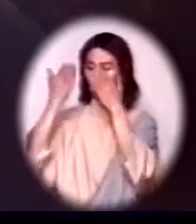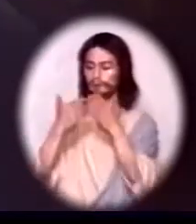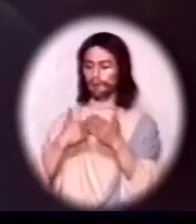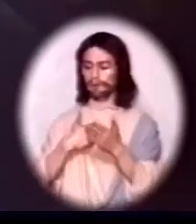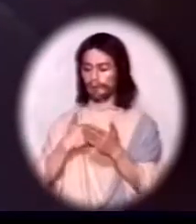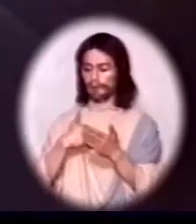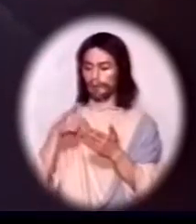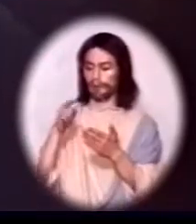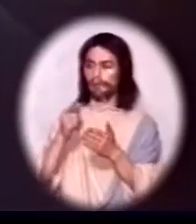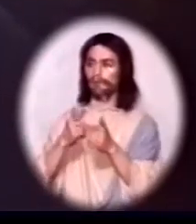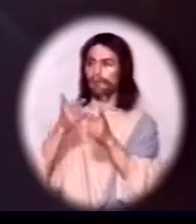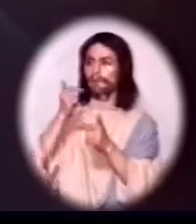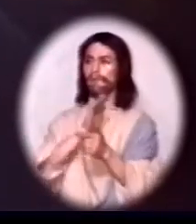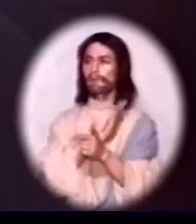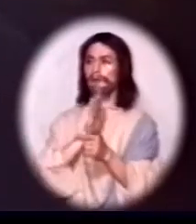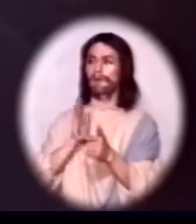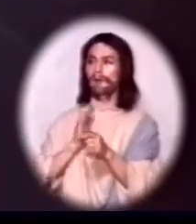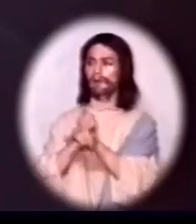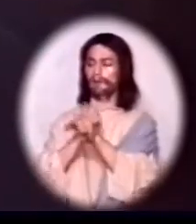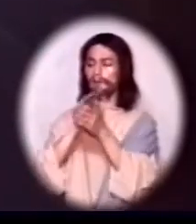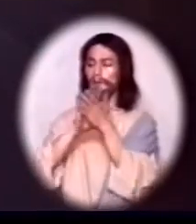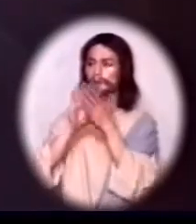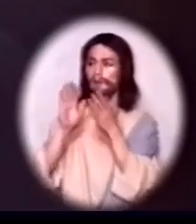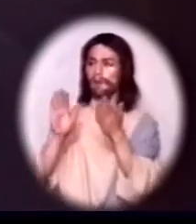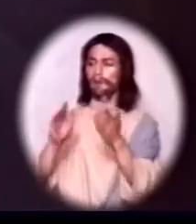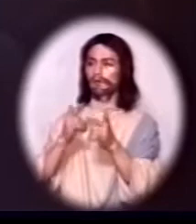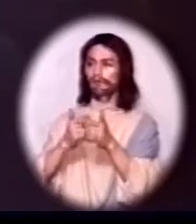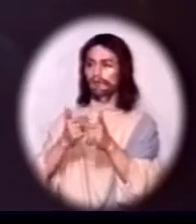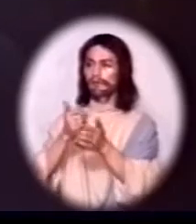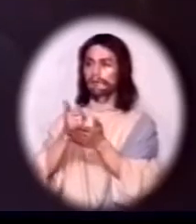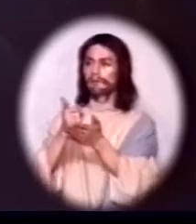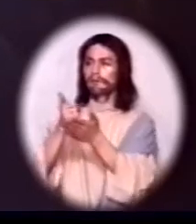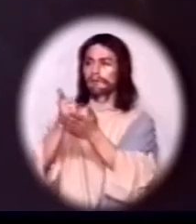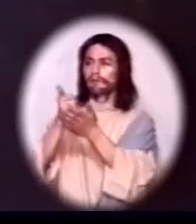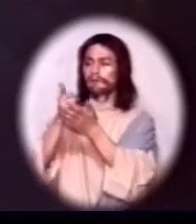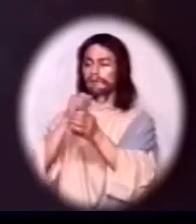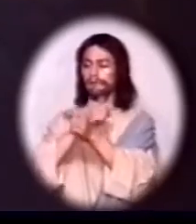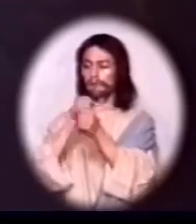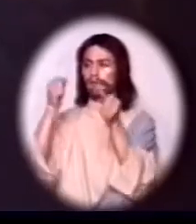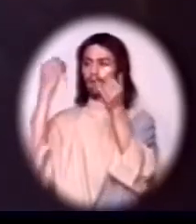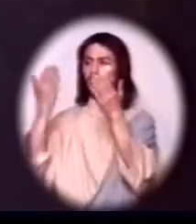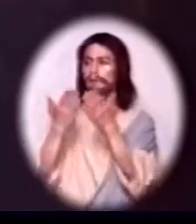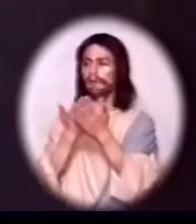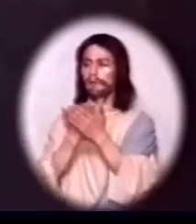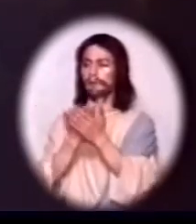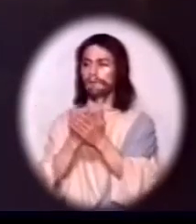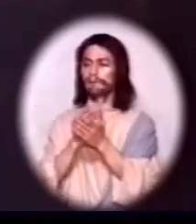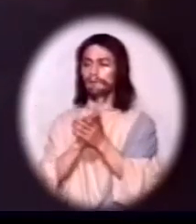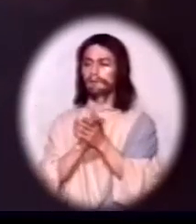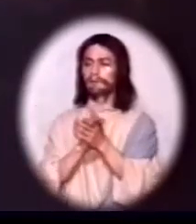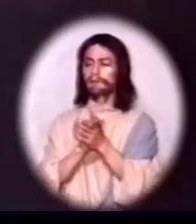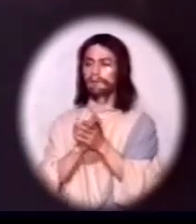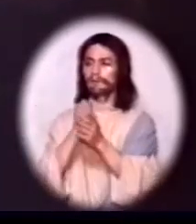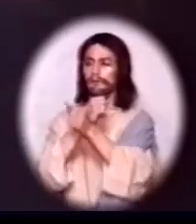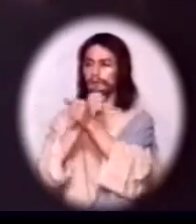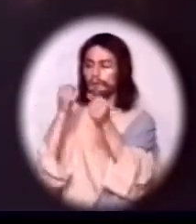사랑을 받은 제가 주님을 배반했습니다. 주님, 용서하십시오.